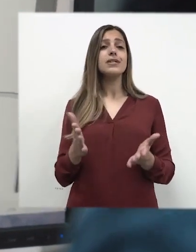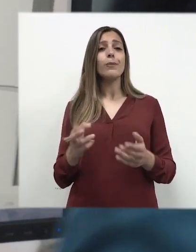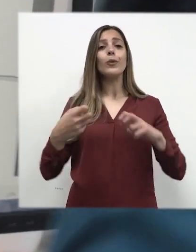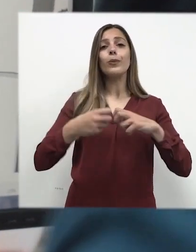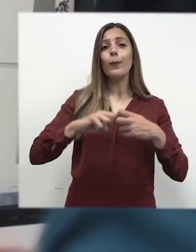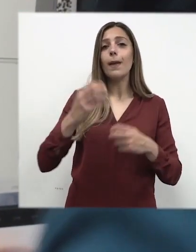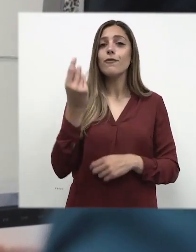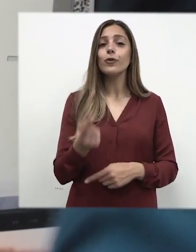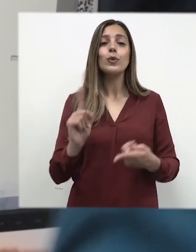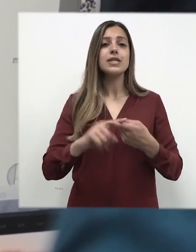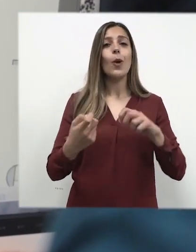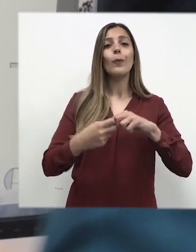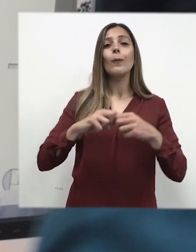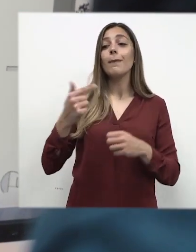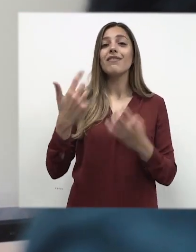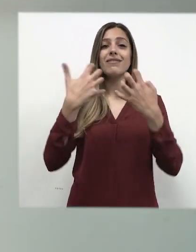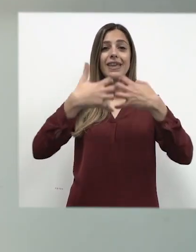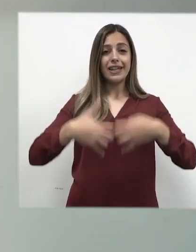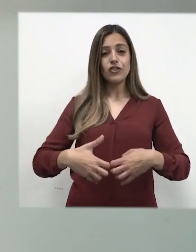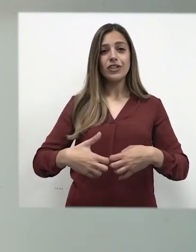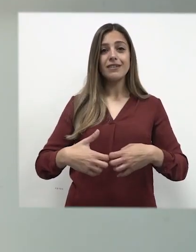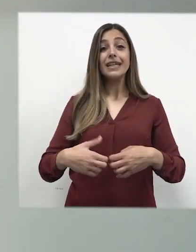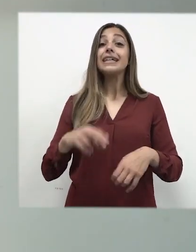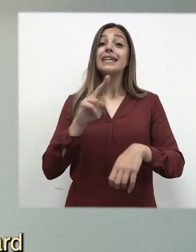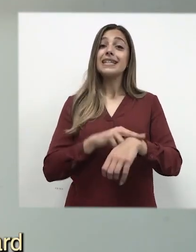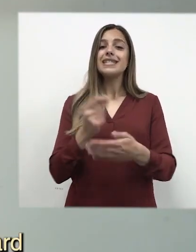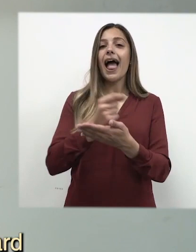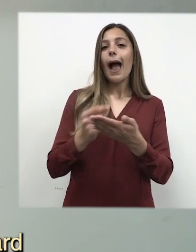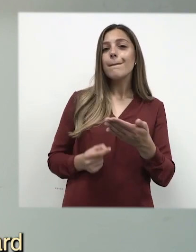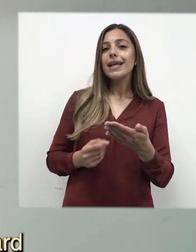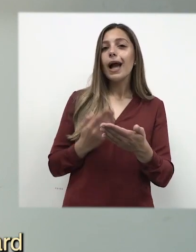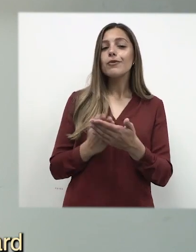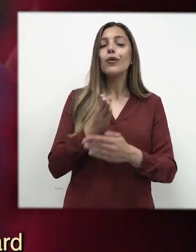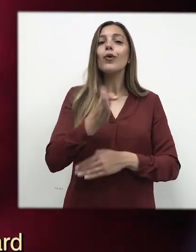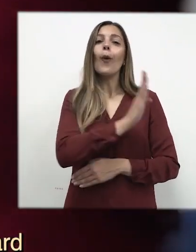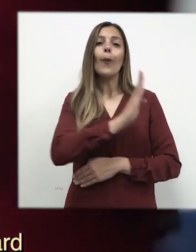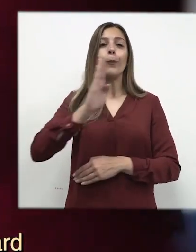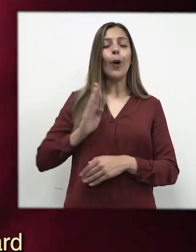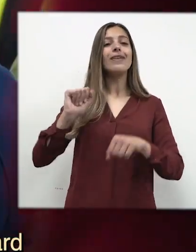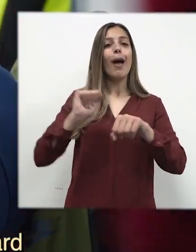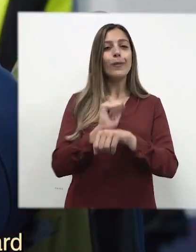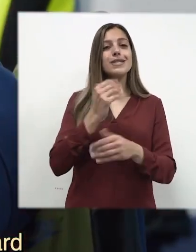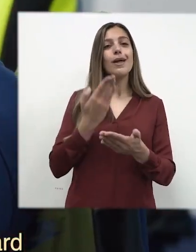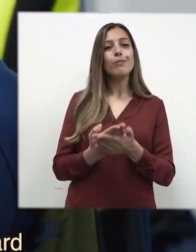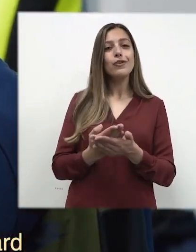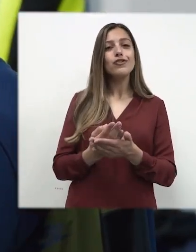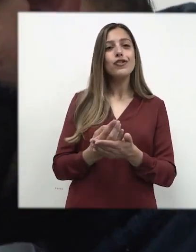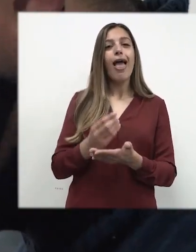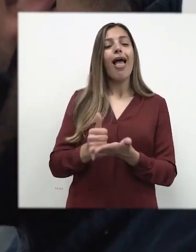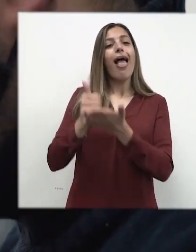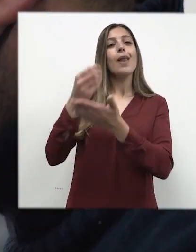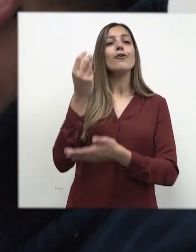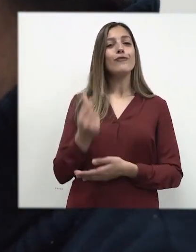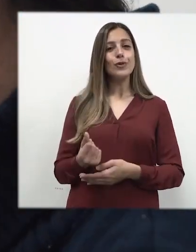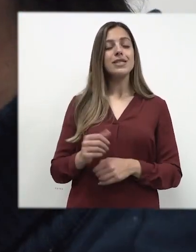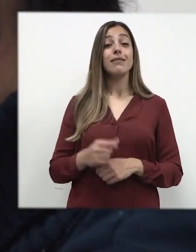problemi finansari u pablu il-tekniċċi. Darni s-e jappliqa biex jidrodim il-tesapriżu bil-naż board u għa board fin jihdu l-ezanżjonijiet. Maj